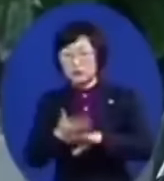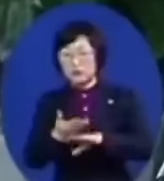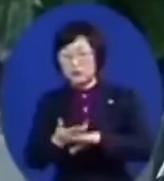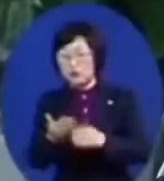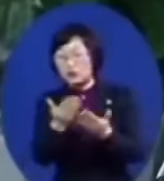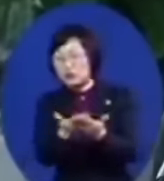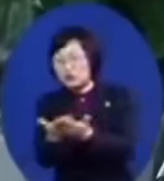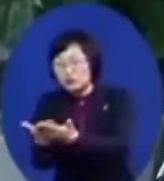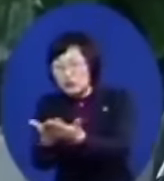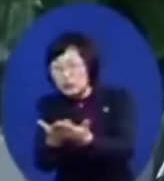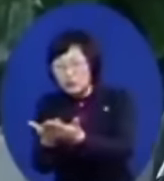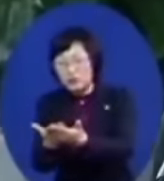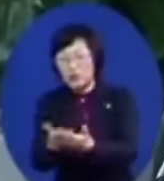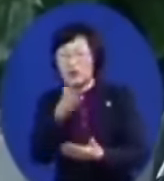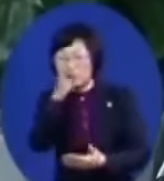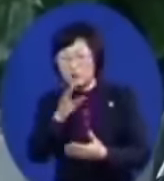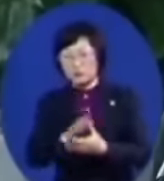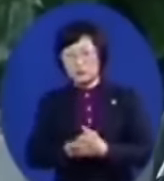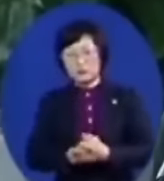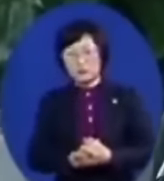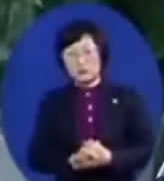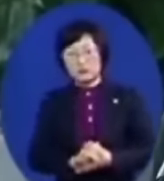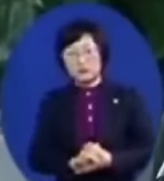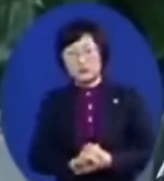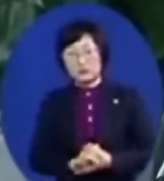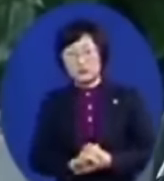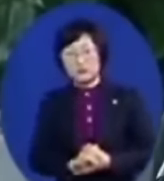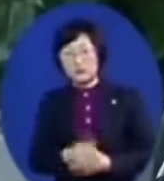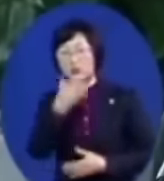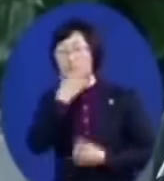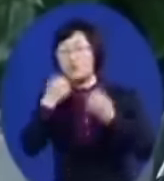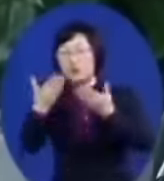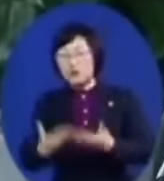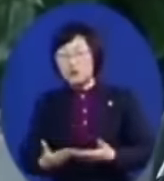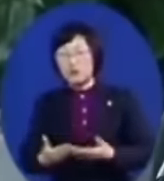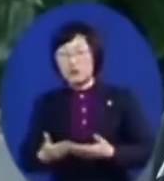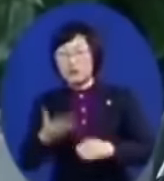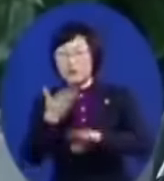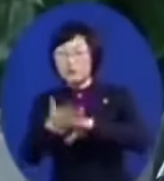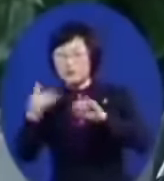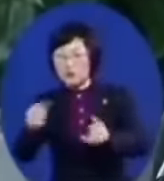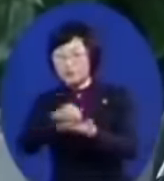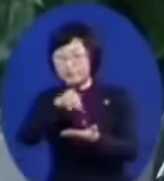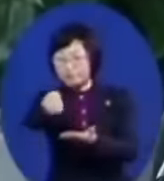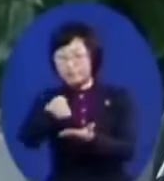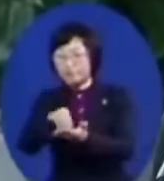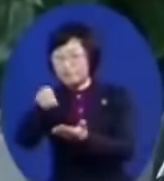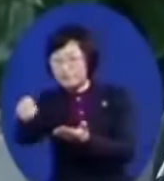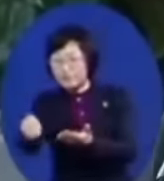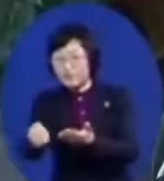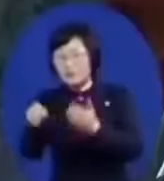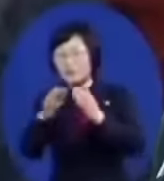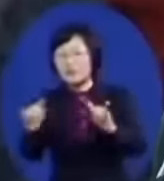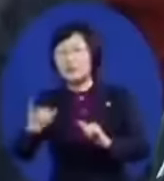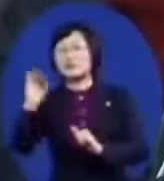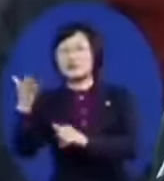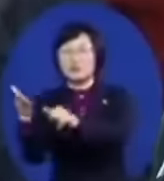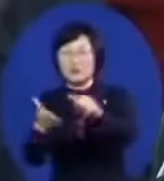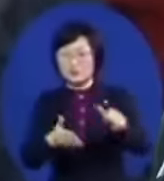다니는 신세가 안 됩니다. 복을 받아서 남에게 나누어 줄 수 있는 사람이 될 수 있는